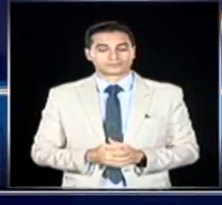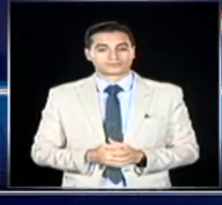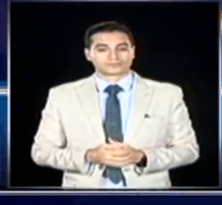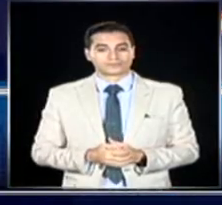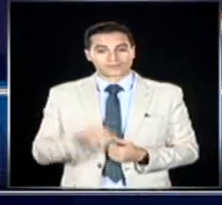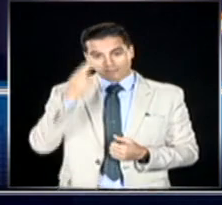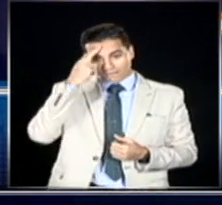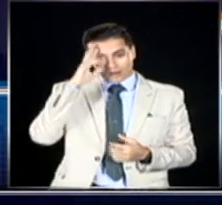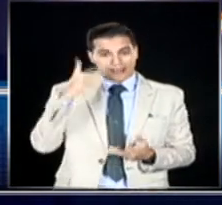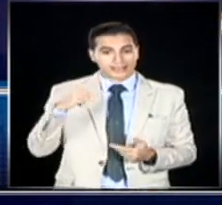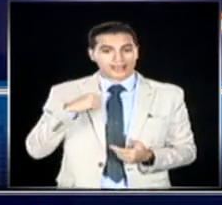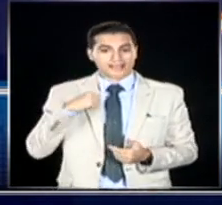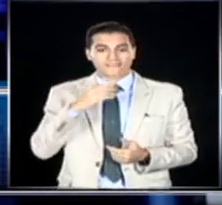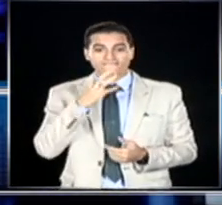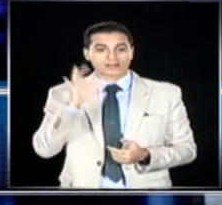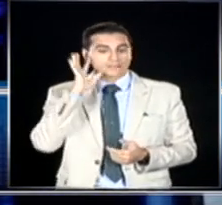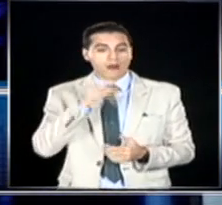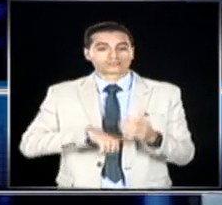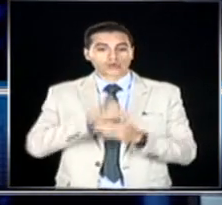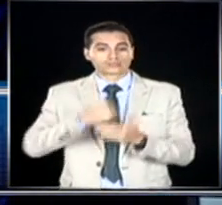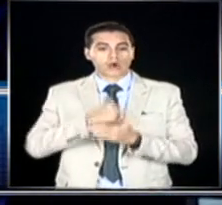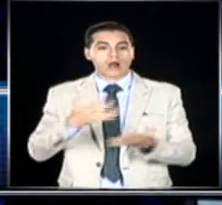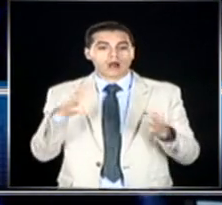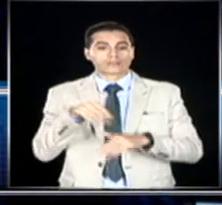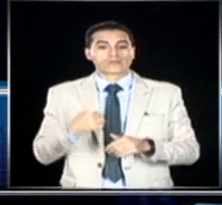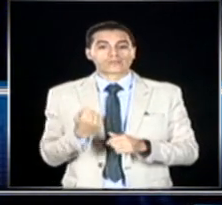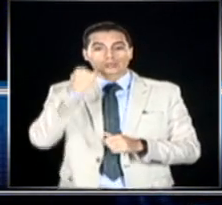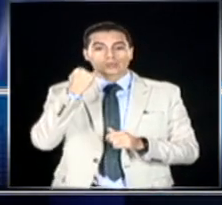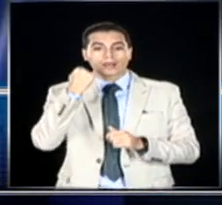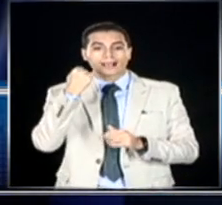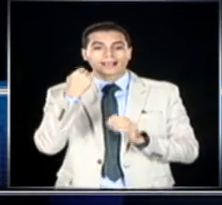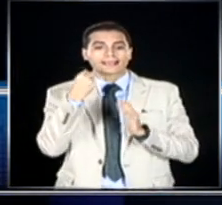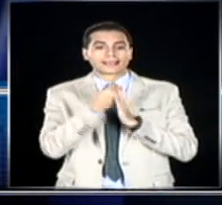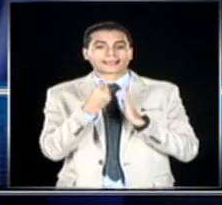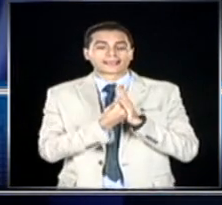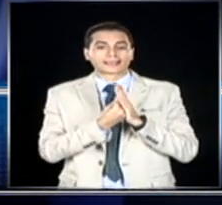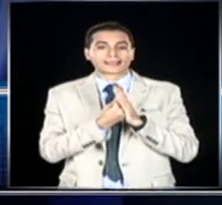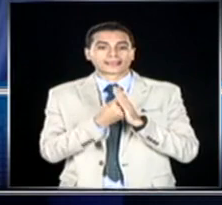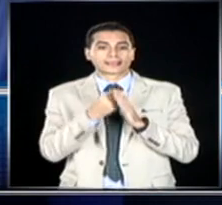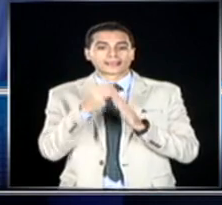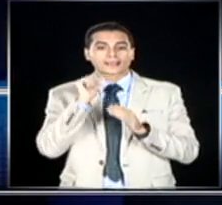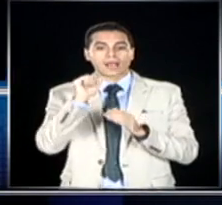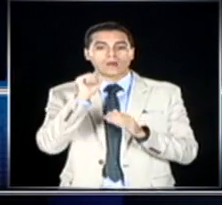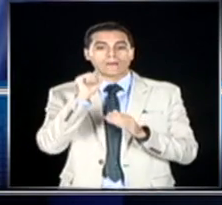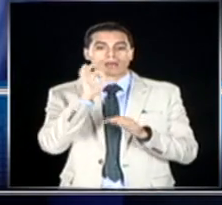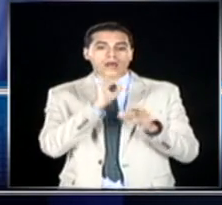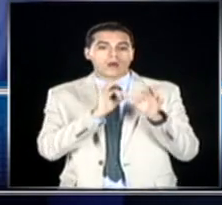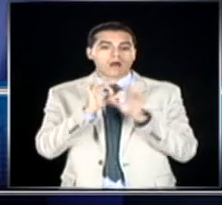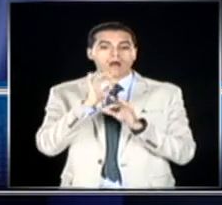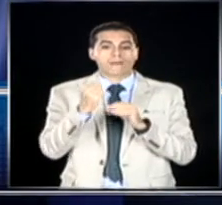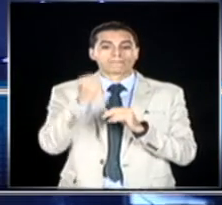ما هو النادي الفرنسي الأكثر فوزاً ببطولة دوري أبطال أوروبا لكرة